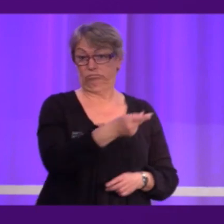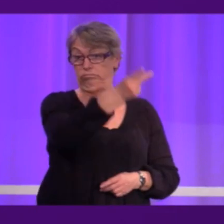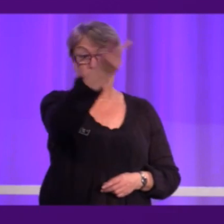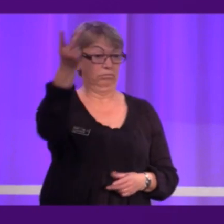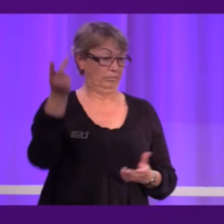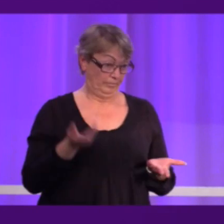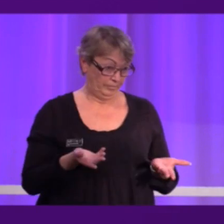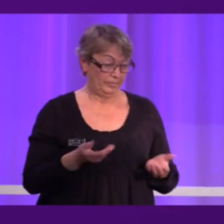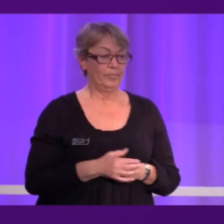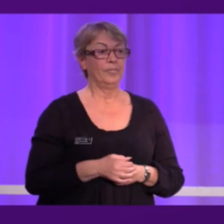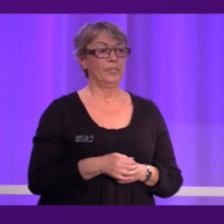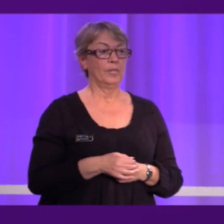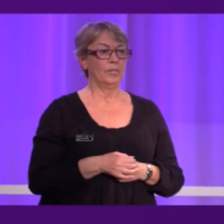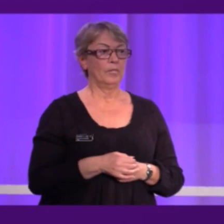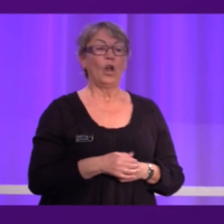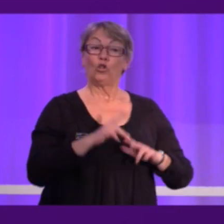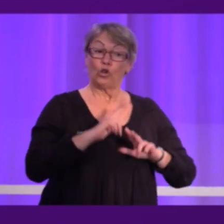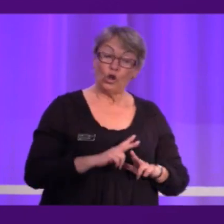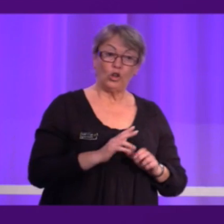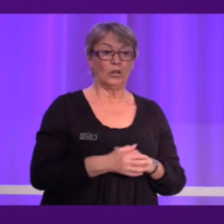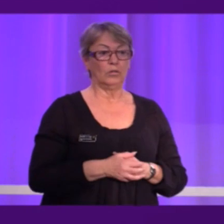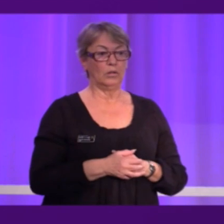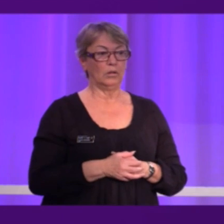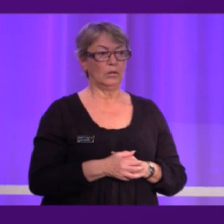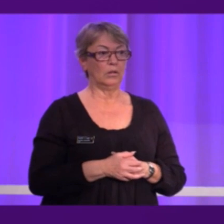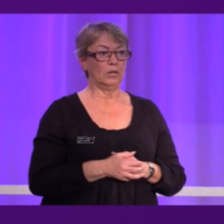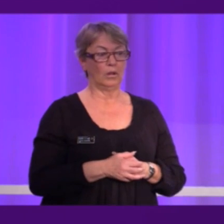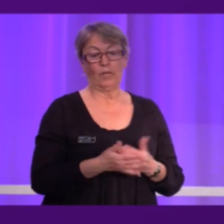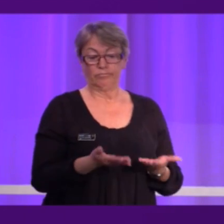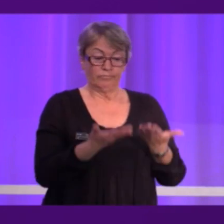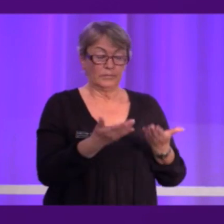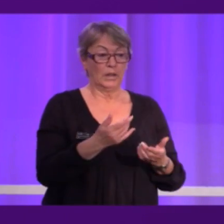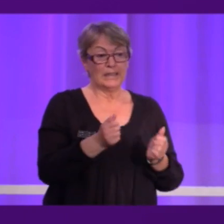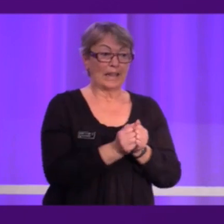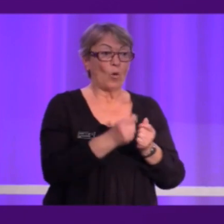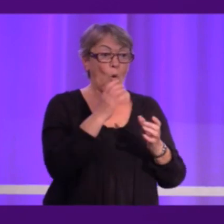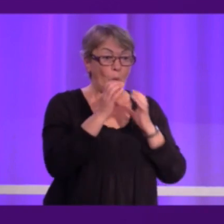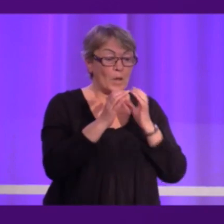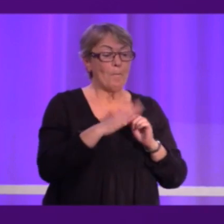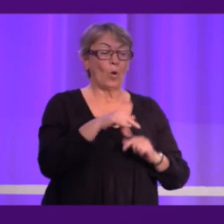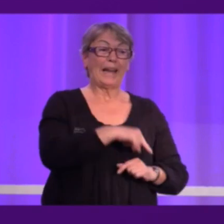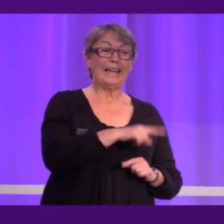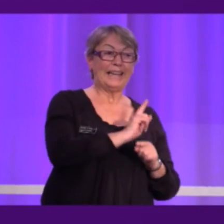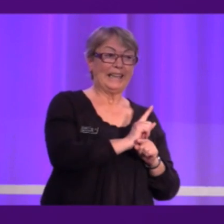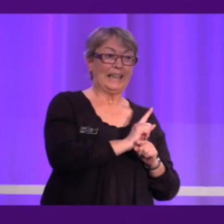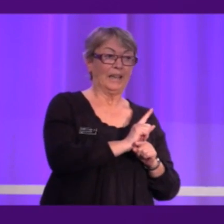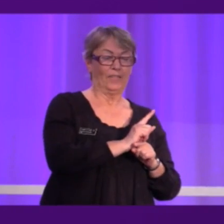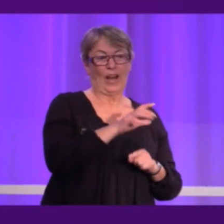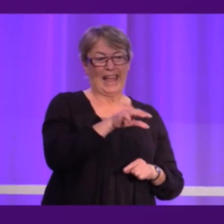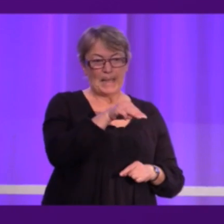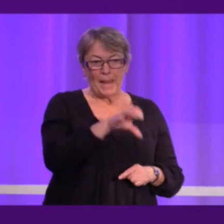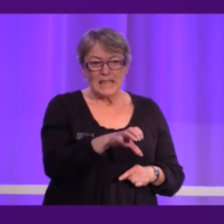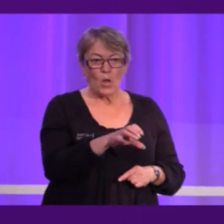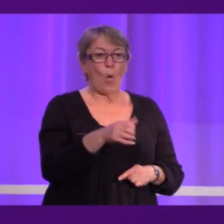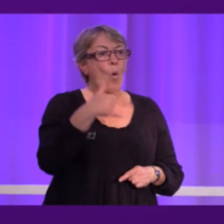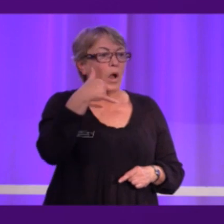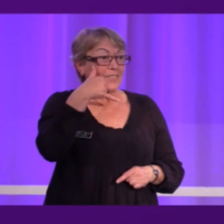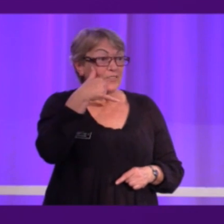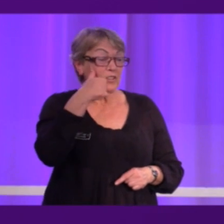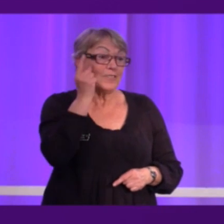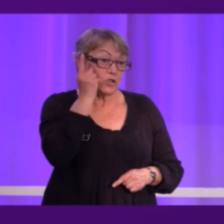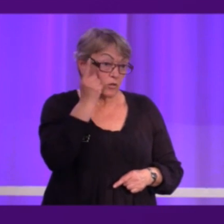andra. Det var tryggt och det var ett enkelt sätt att kommunicera på. Och på den tiden så var det ju sms och att ringa som